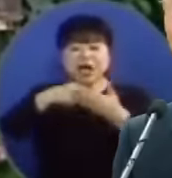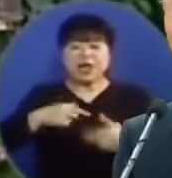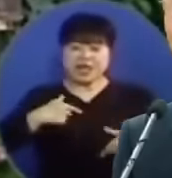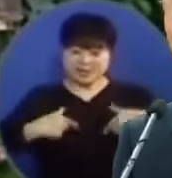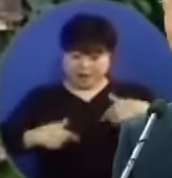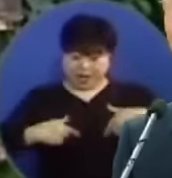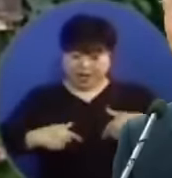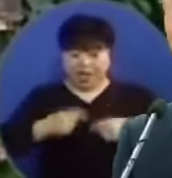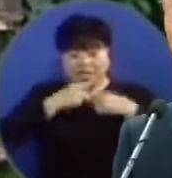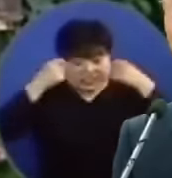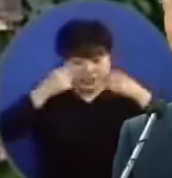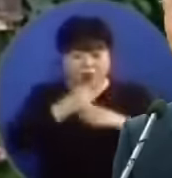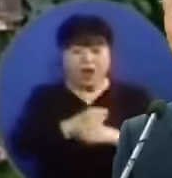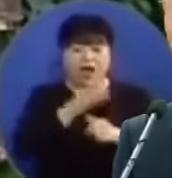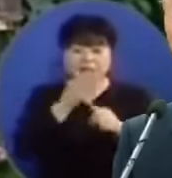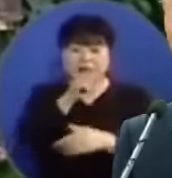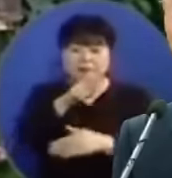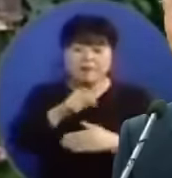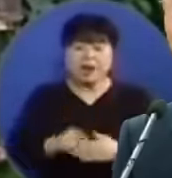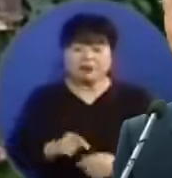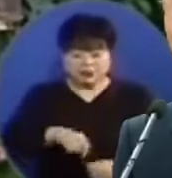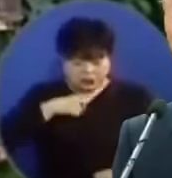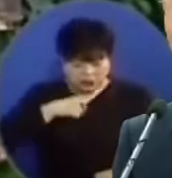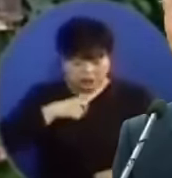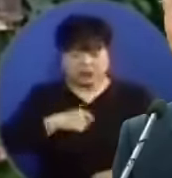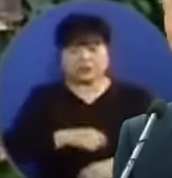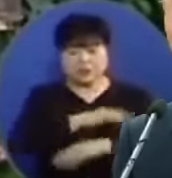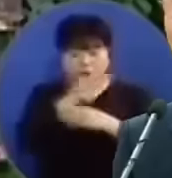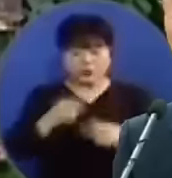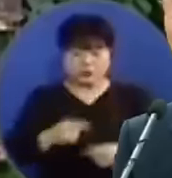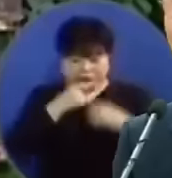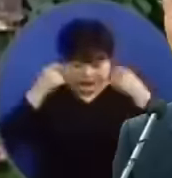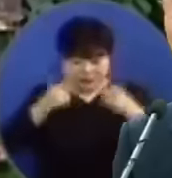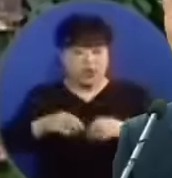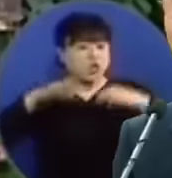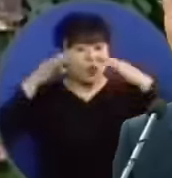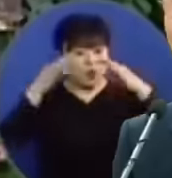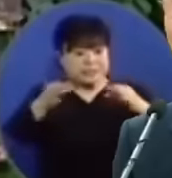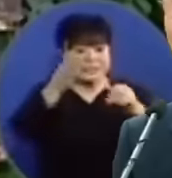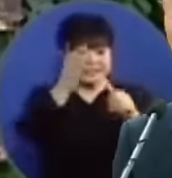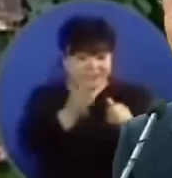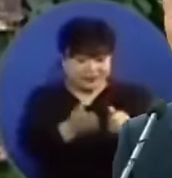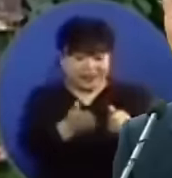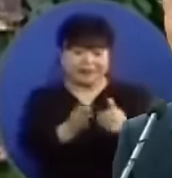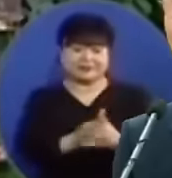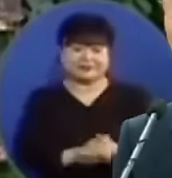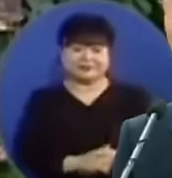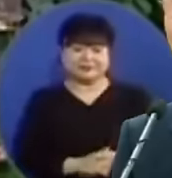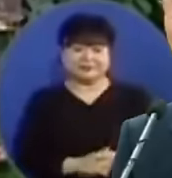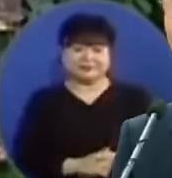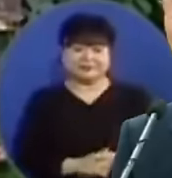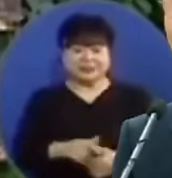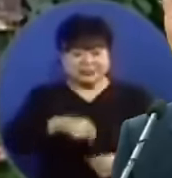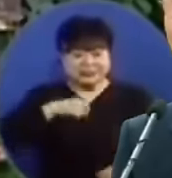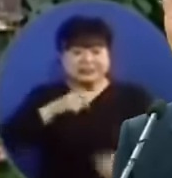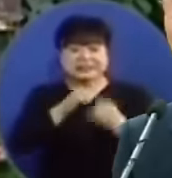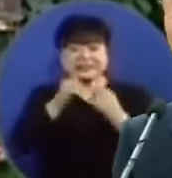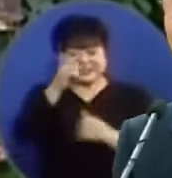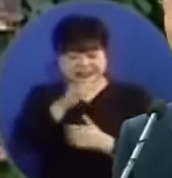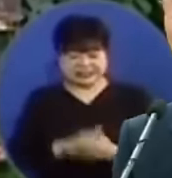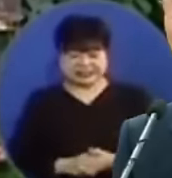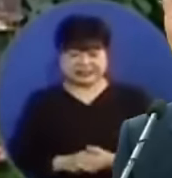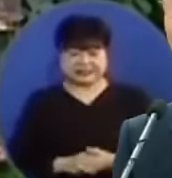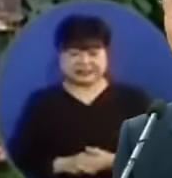기뻐하며 즐거워할지어다. 마음이 정직한 너희들아 다 즐거이 외칠지어다. 우리 의인들이